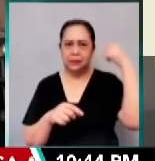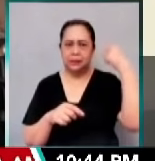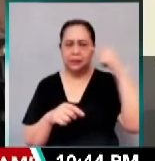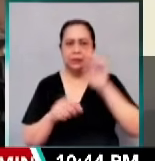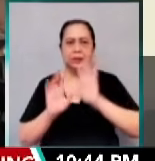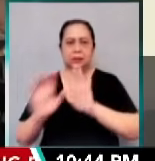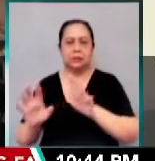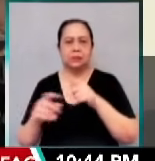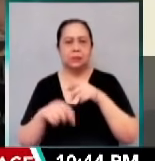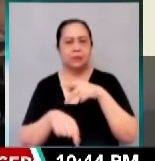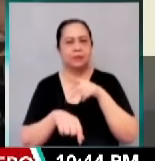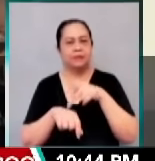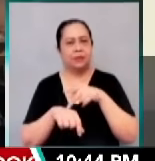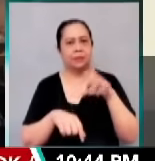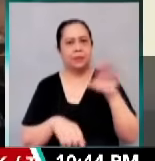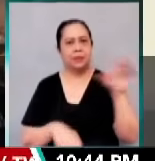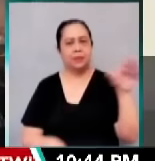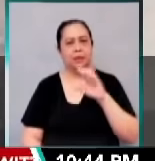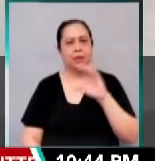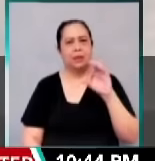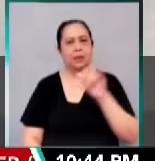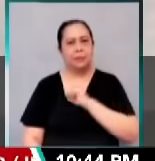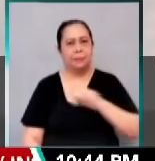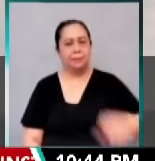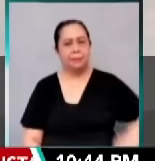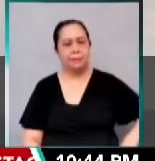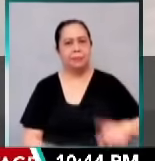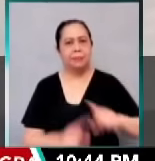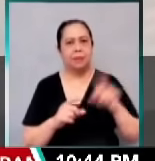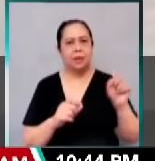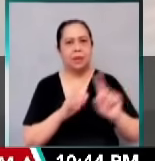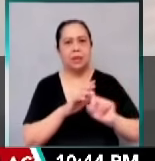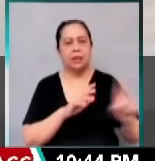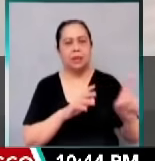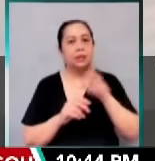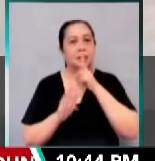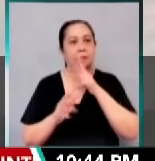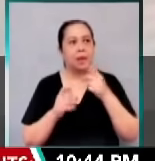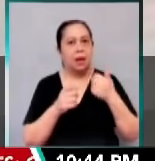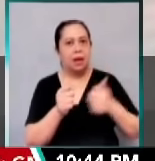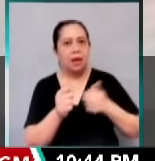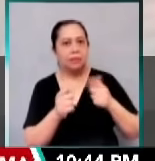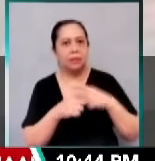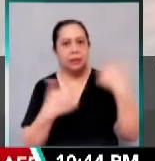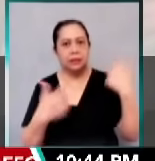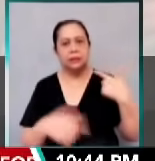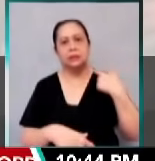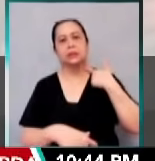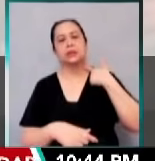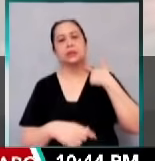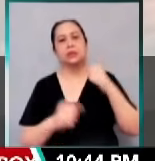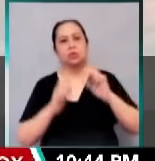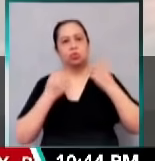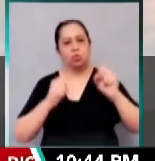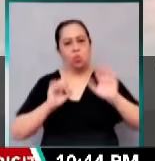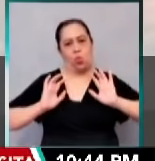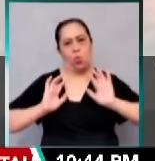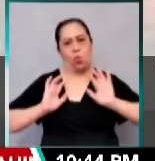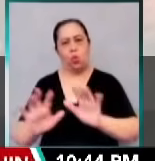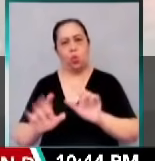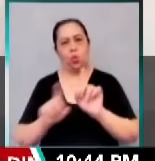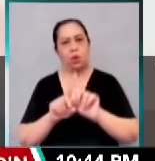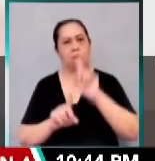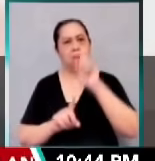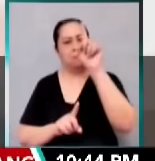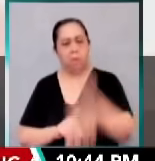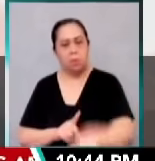Consulate General sa New York na pag-alamang tumatakas noon ang suspect matapos mang hold up. Sa lakas ng pagkakatulak sa kanya, tumama sa bangketa